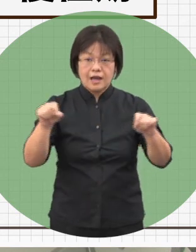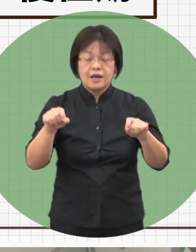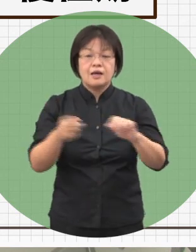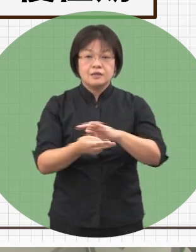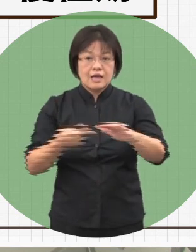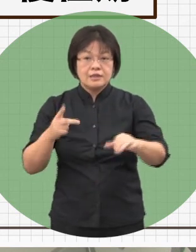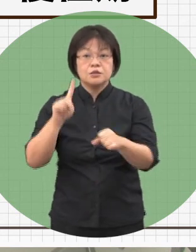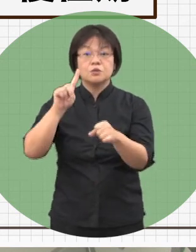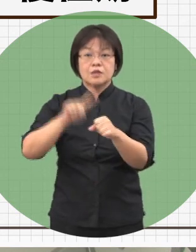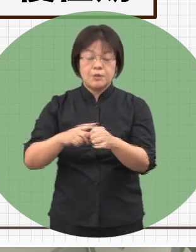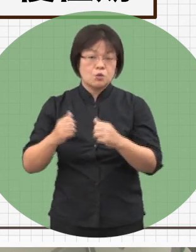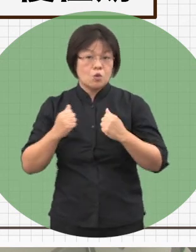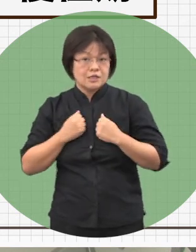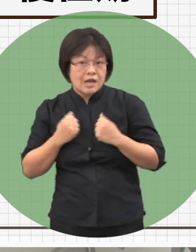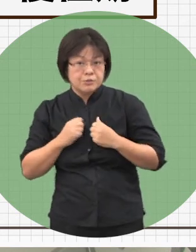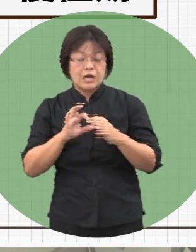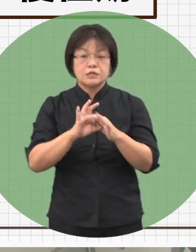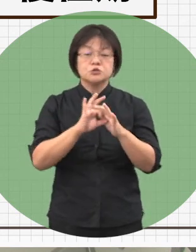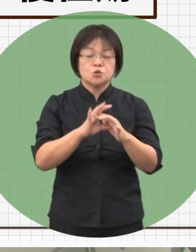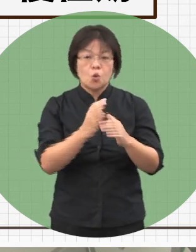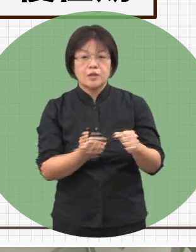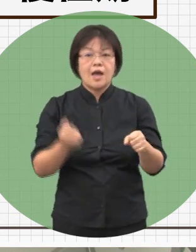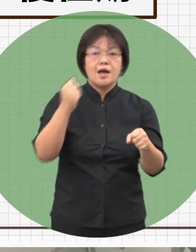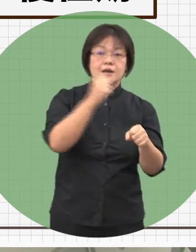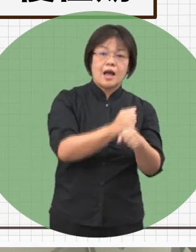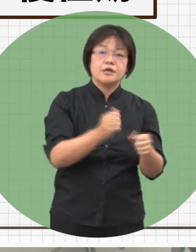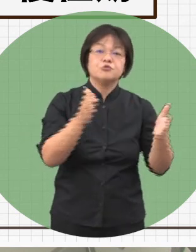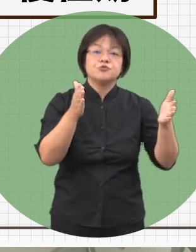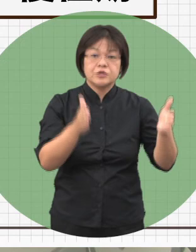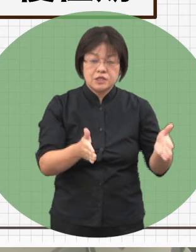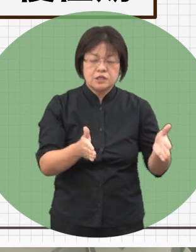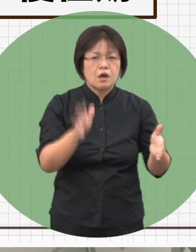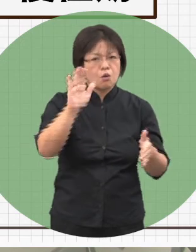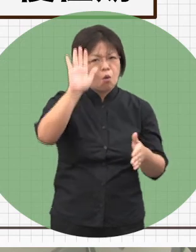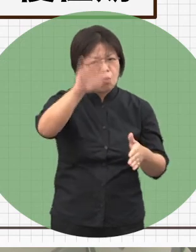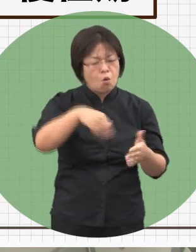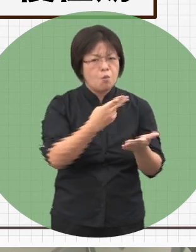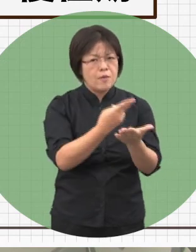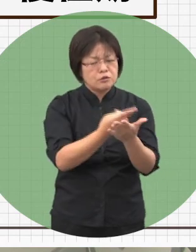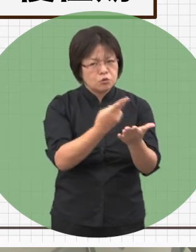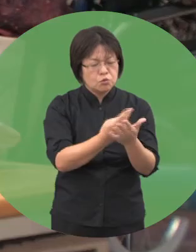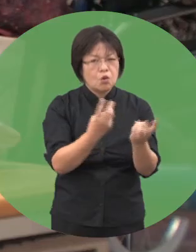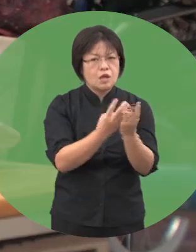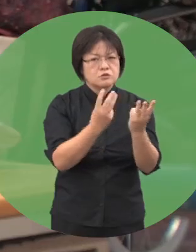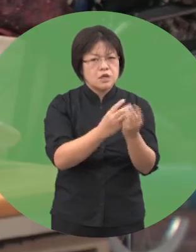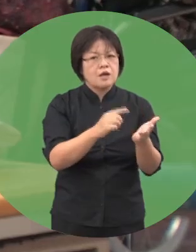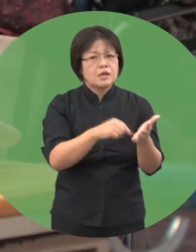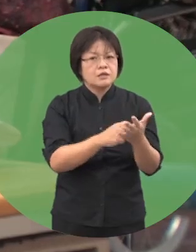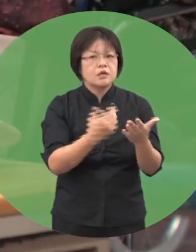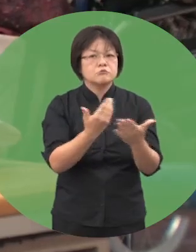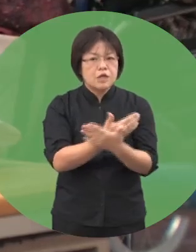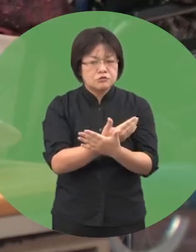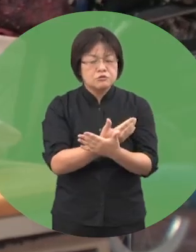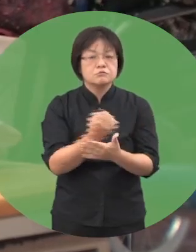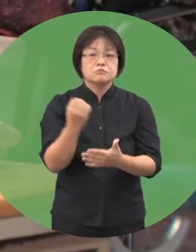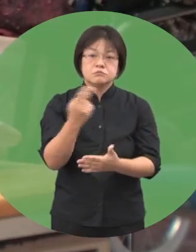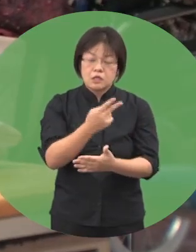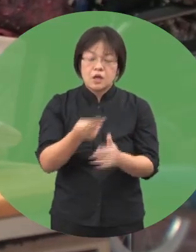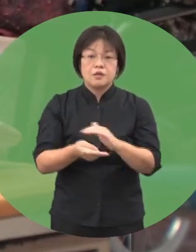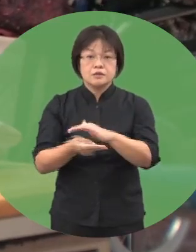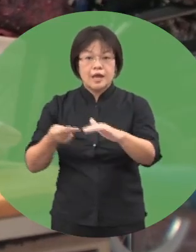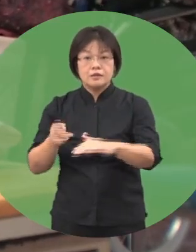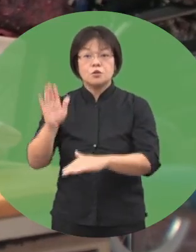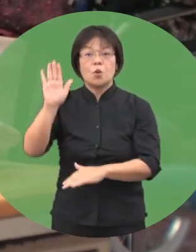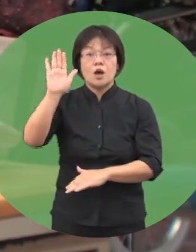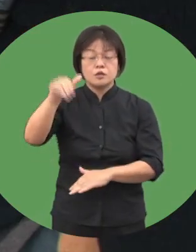期の患者に必要なベッド数が今後不足するため、その整備が必要であること、また退院後に